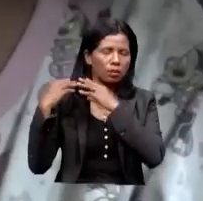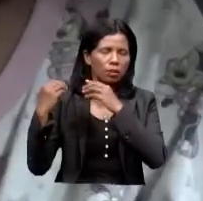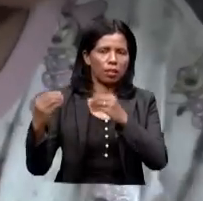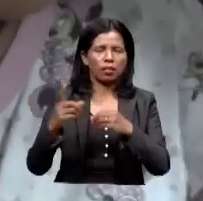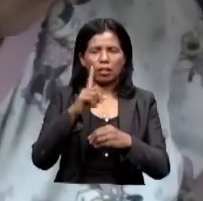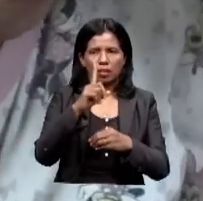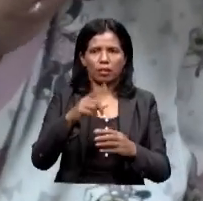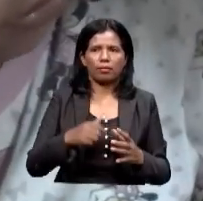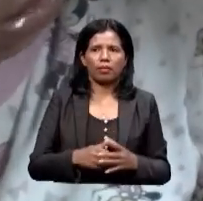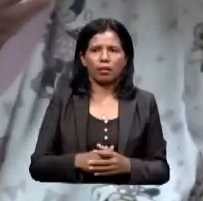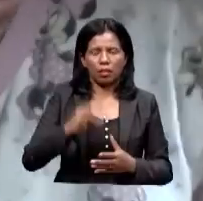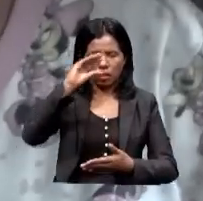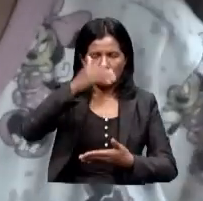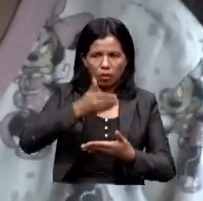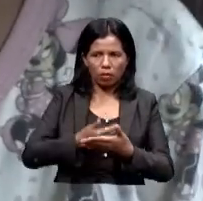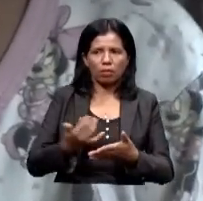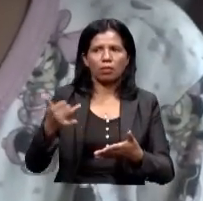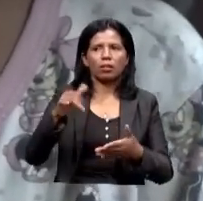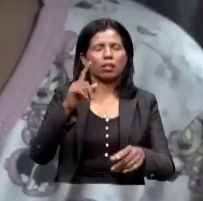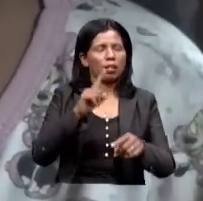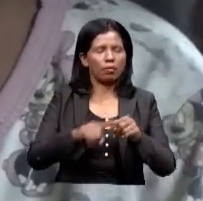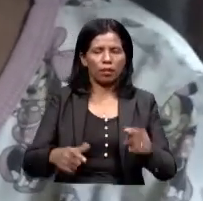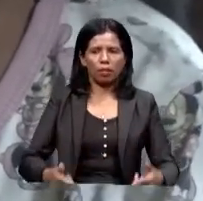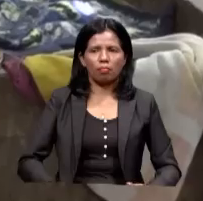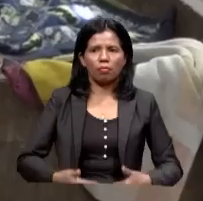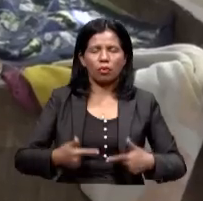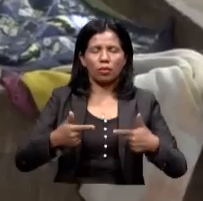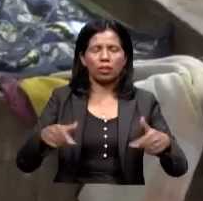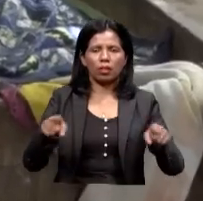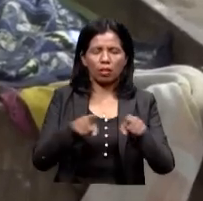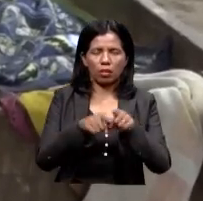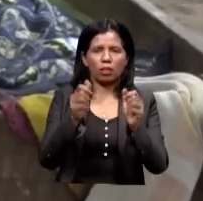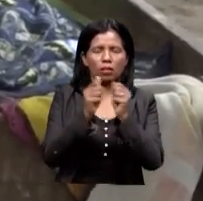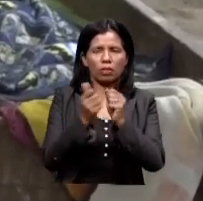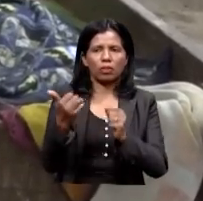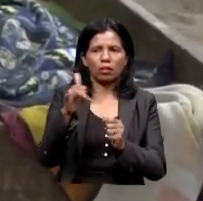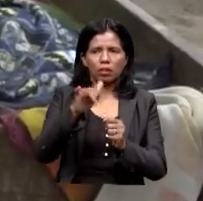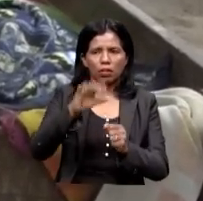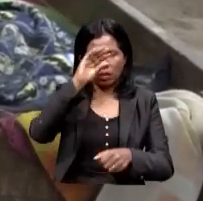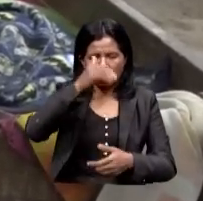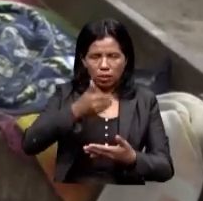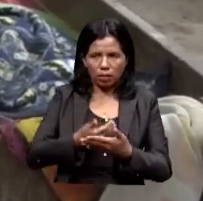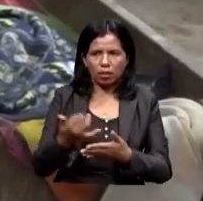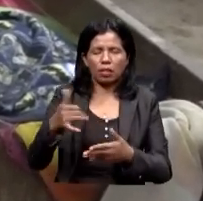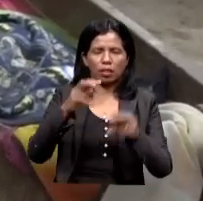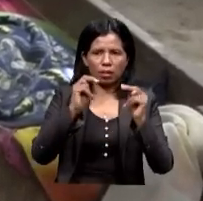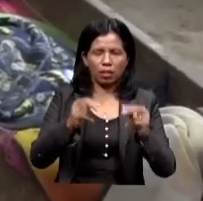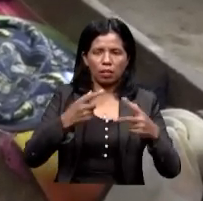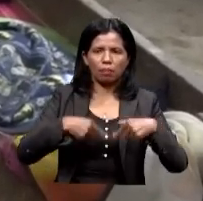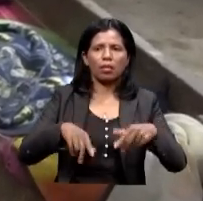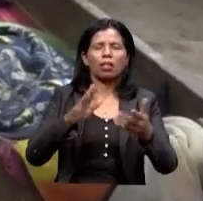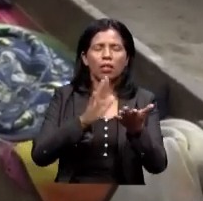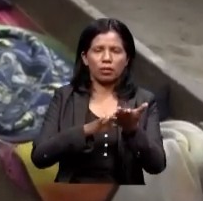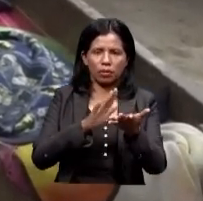katak. Wan sira labele Morris hanesan hosira, wan sira tengki ba skola,